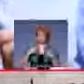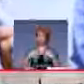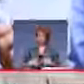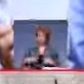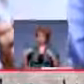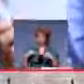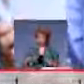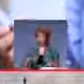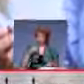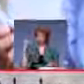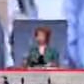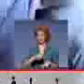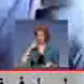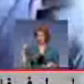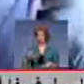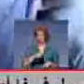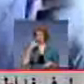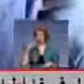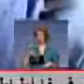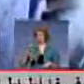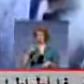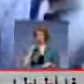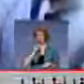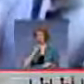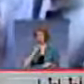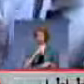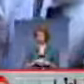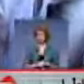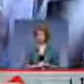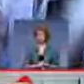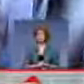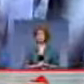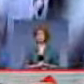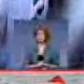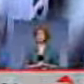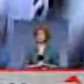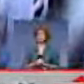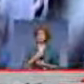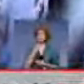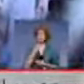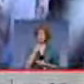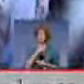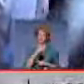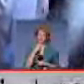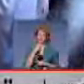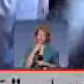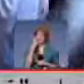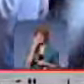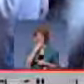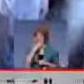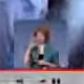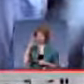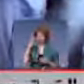بتضيع، كنتش الاقي لها اصلا. في برضو موضوع حصل احنا سجلناه لما جينا المره اللي فاتت، موضوع عروسه هم حرقوها. يا ريت برضو تحكي للشيخ عمرو